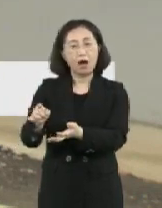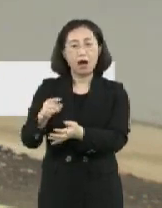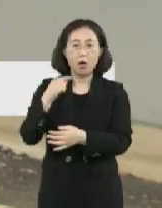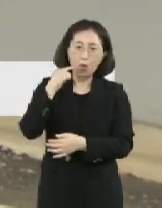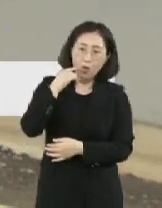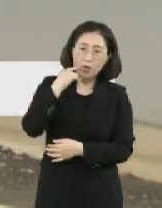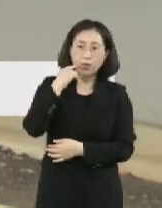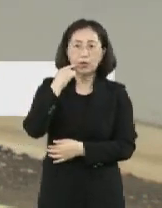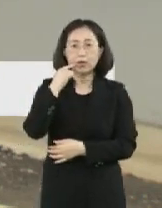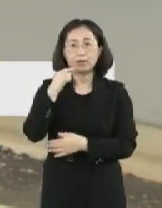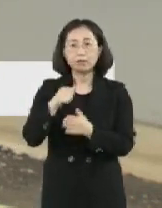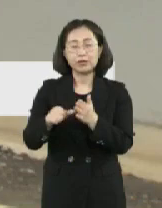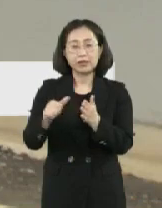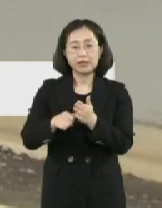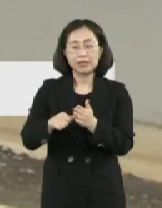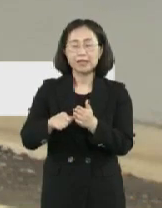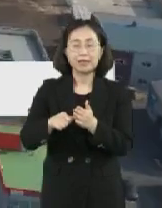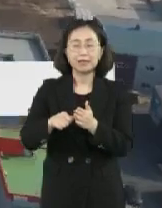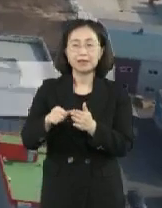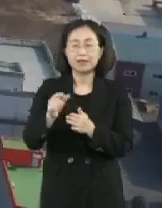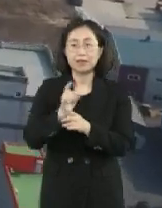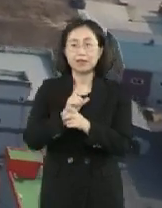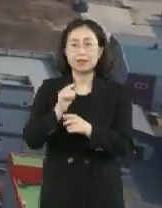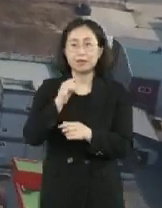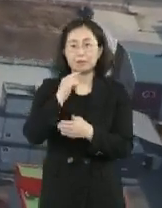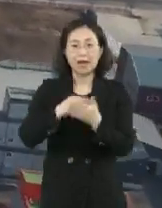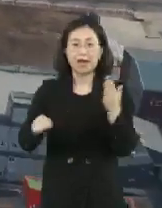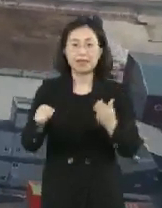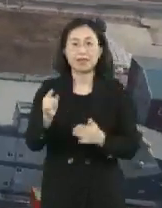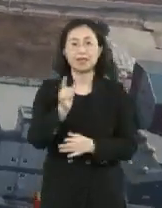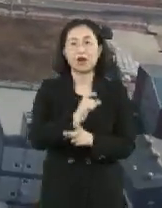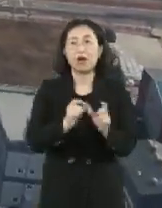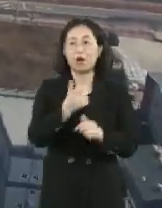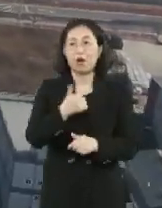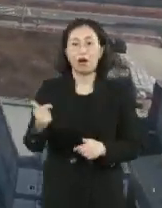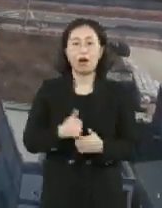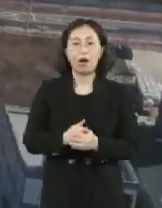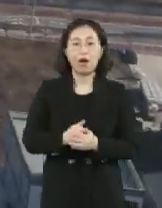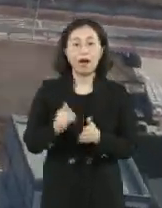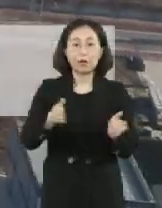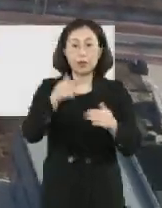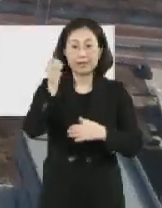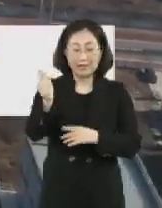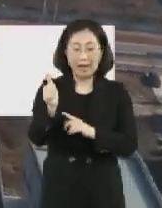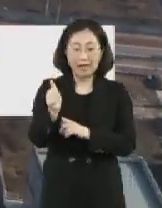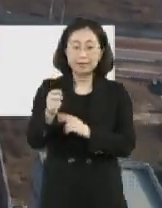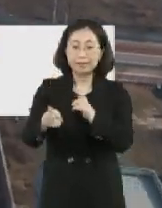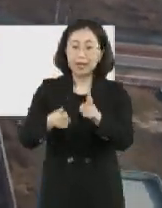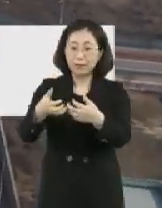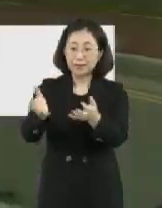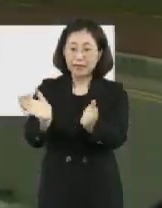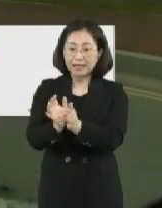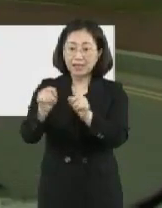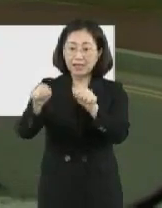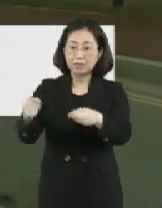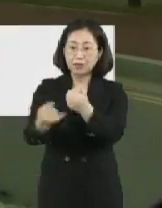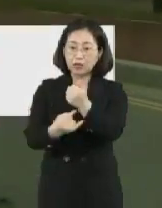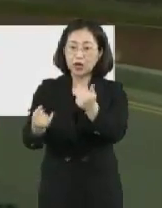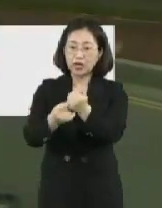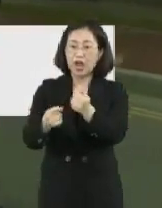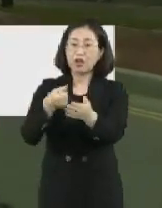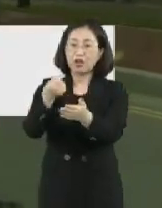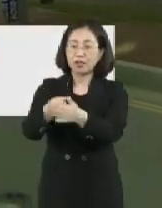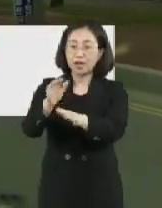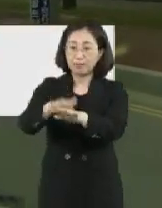화학물질 공해는 더 심하지 않겠느냐. 양승조 충남지사는 산단 추가 조성을 심의위원회 결정에